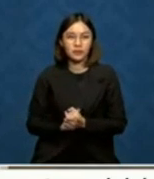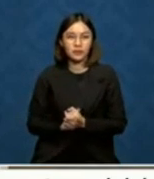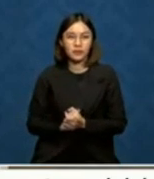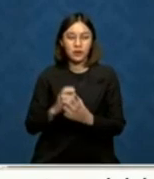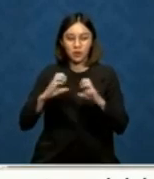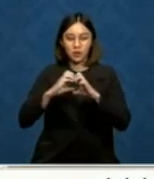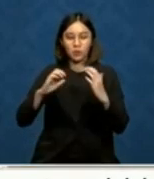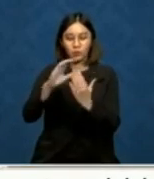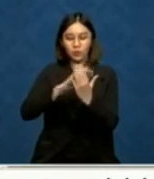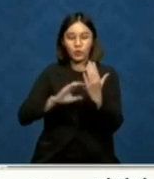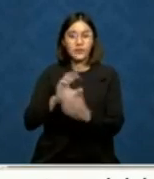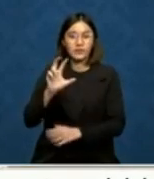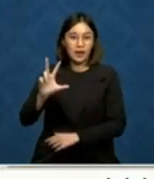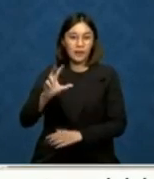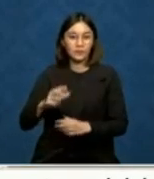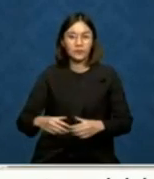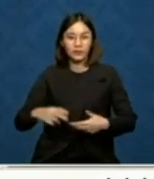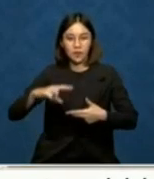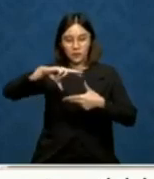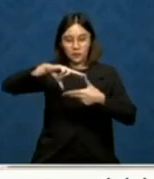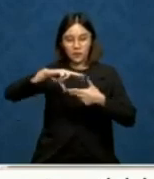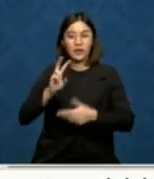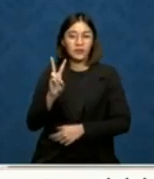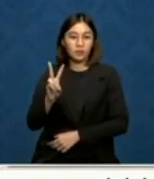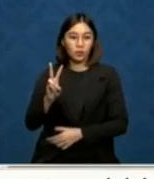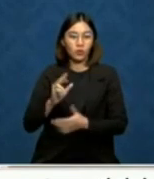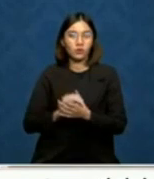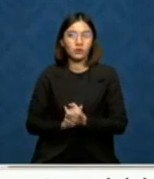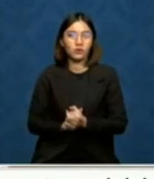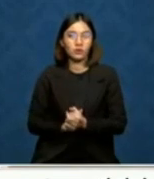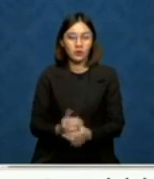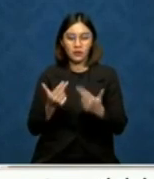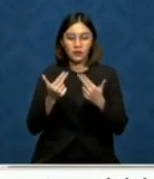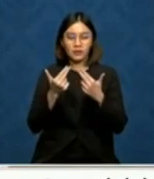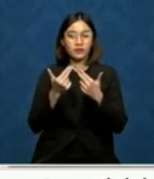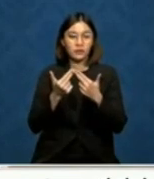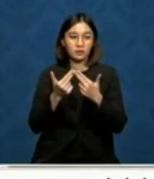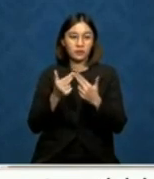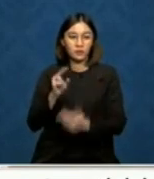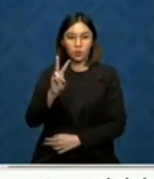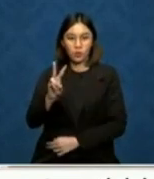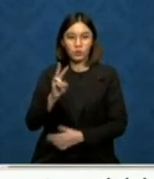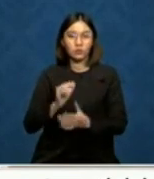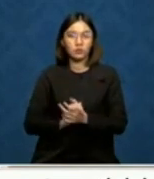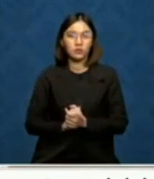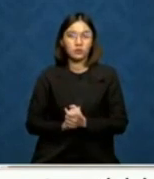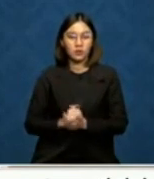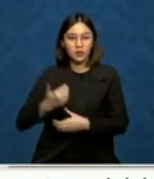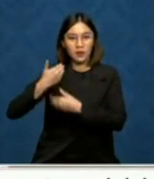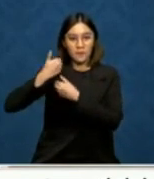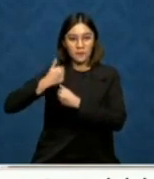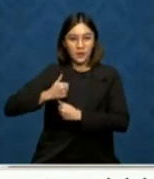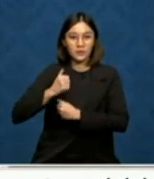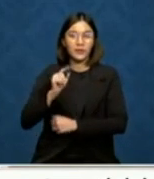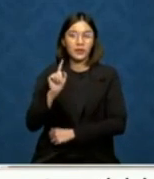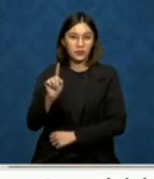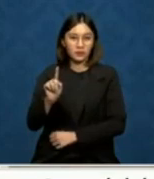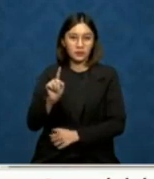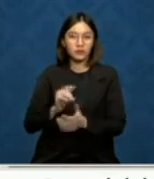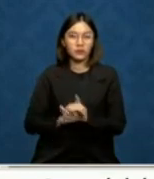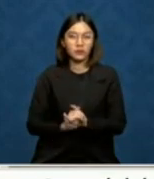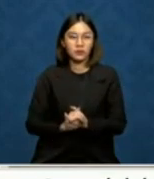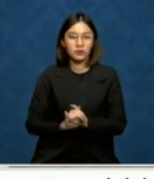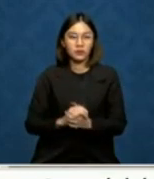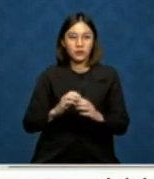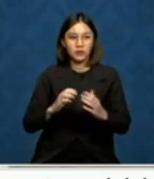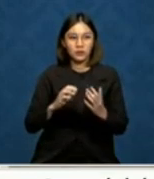ภูมิใจไทย3ท่านพรรคพลังประชารัฐ2ท่านพรรครวมไทยสร้างชาติ2ท่านพรรคประชาธิปัตย์1ท่านพรรค